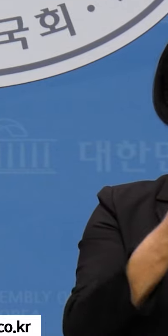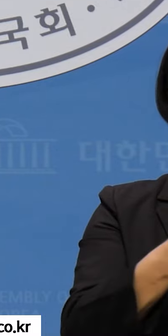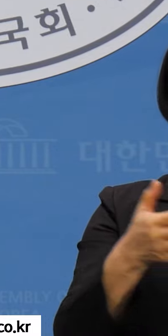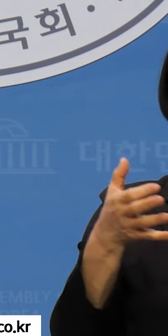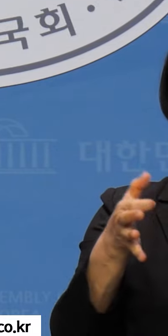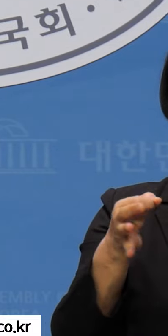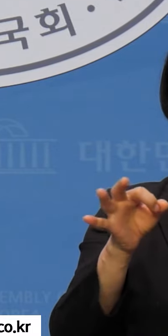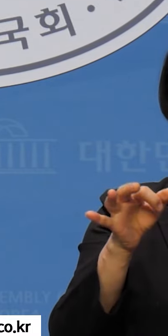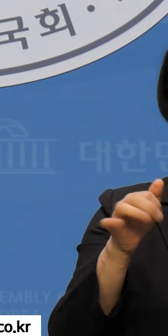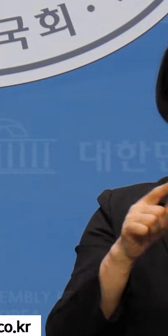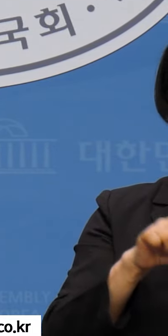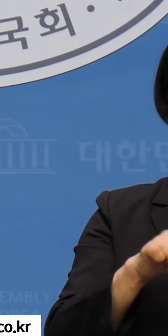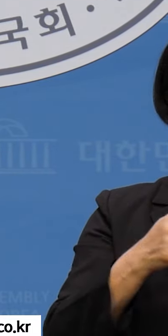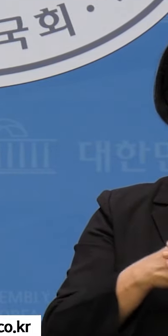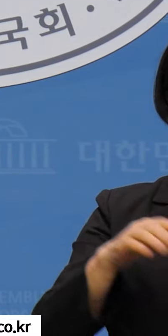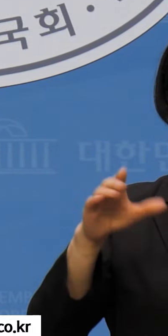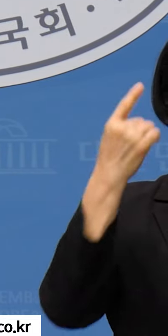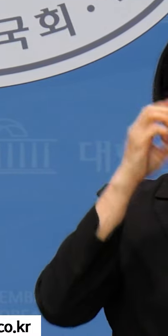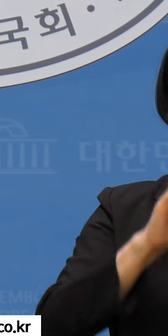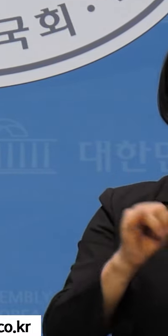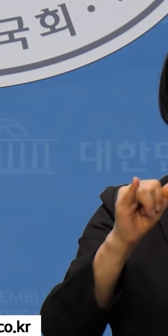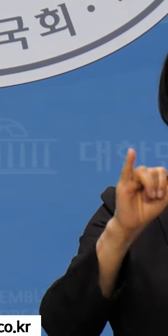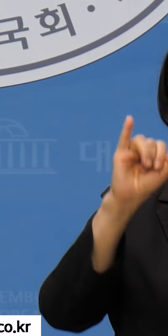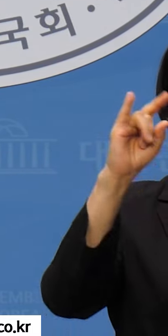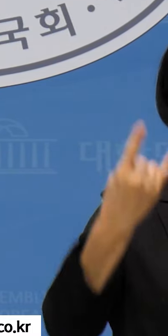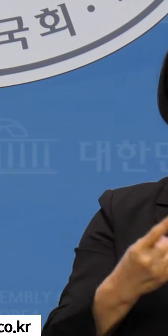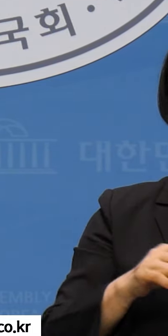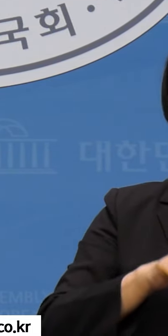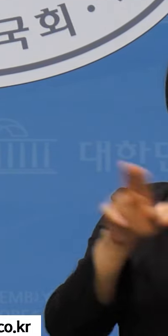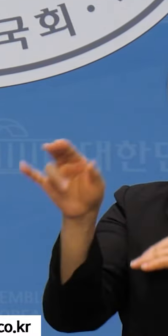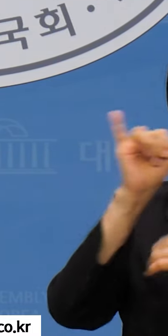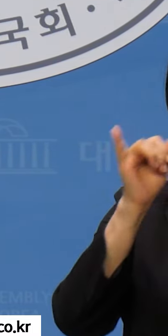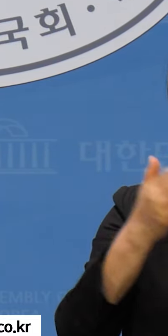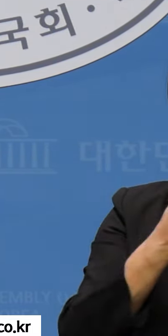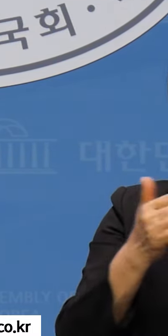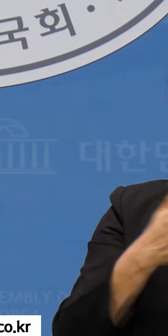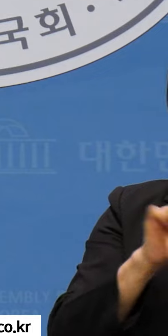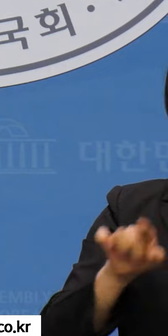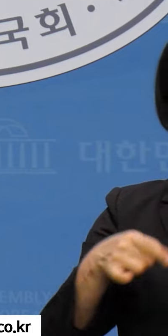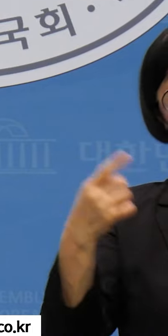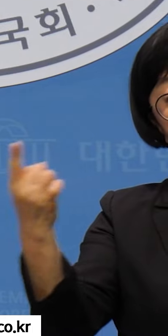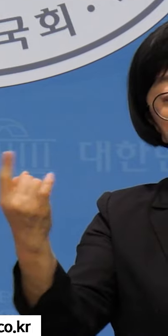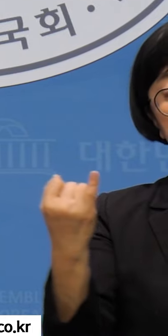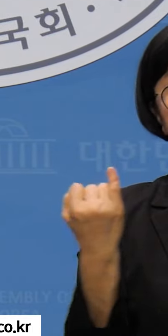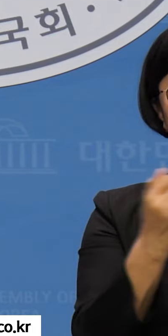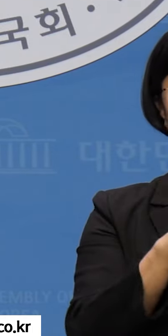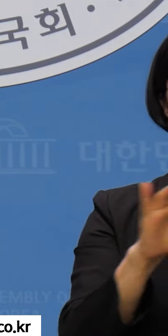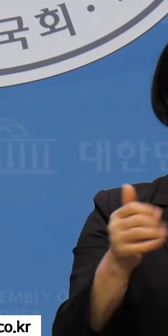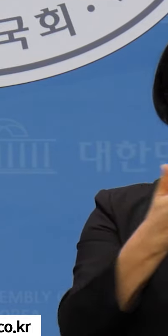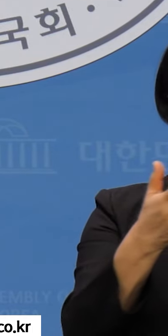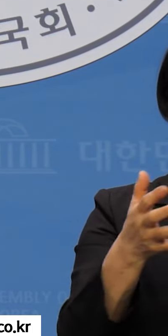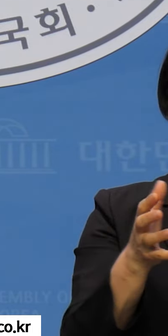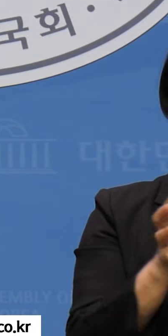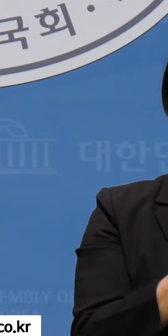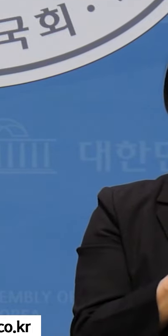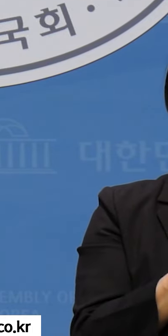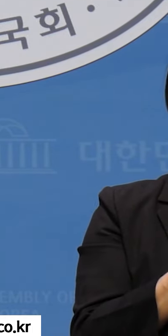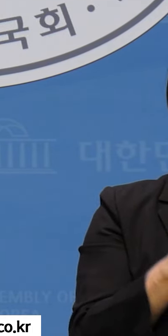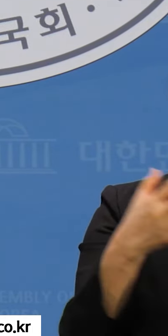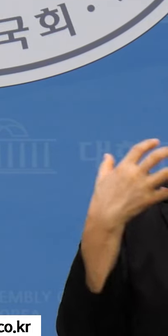김행 장관 후보자의 청문회 줄행랑 사건, 그 이후 여가부와 여가위의